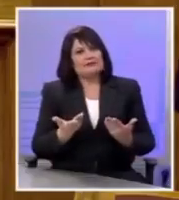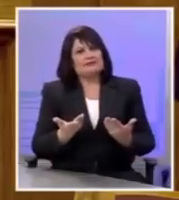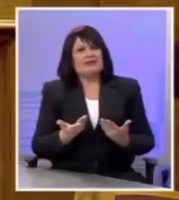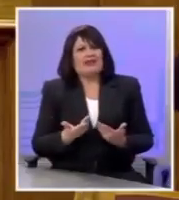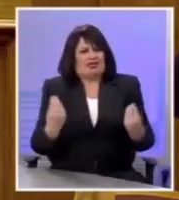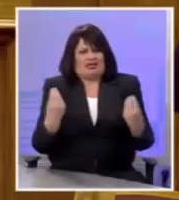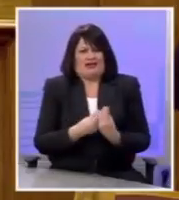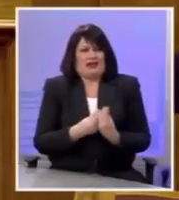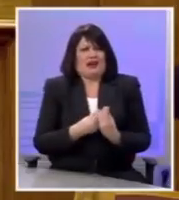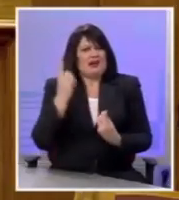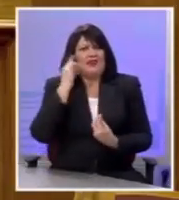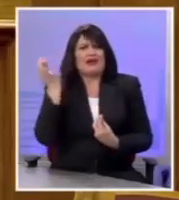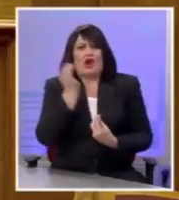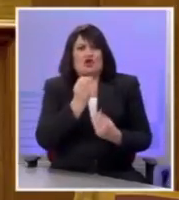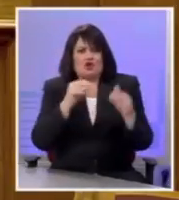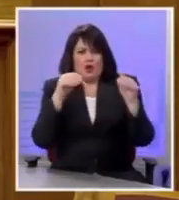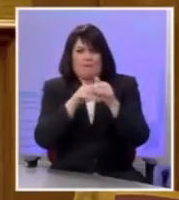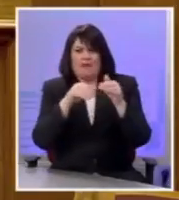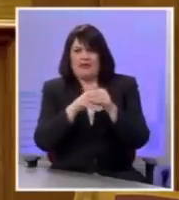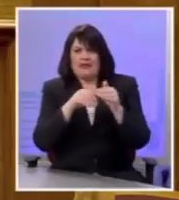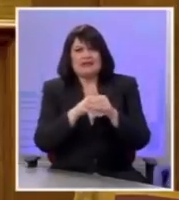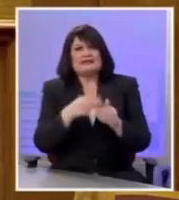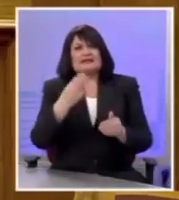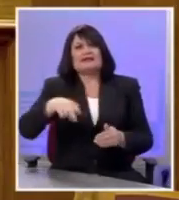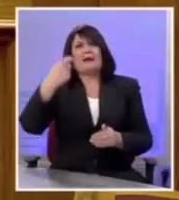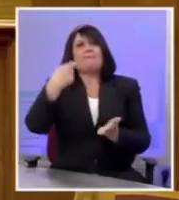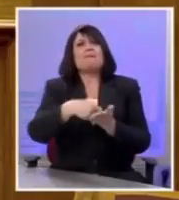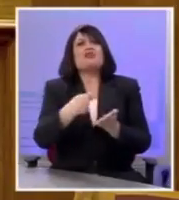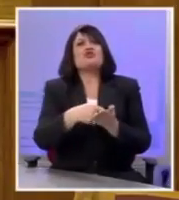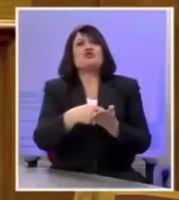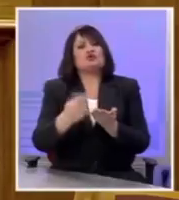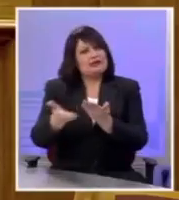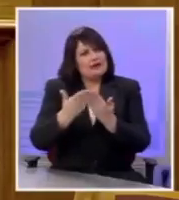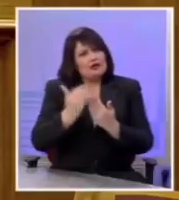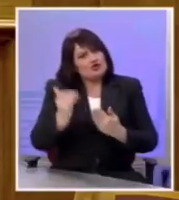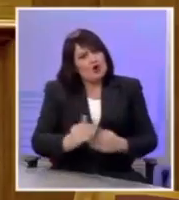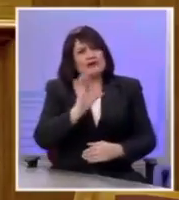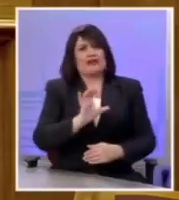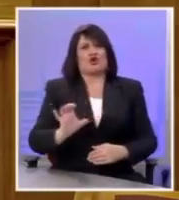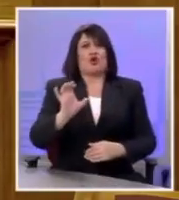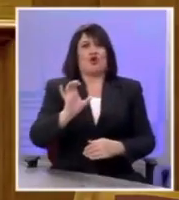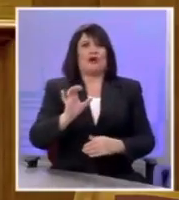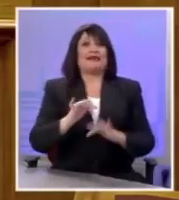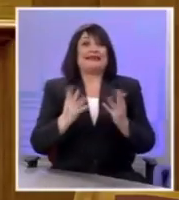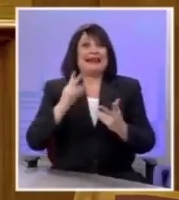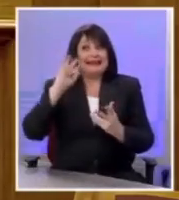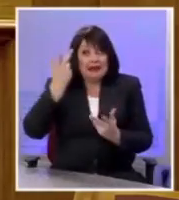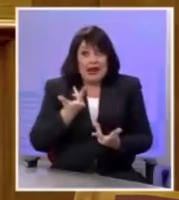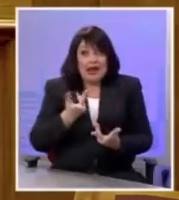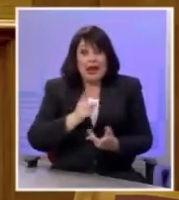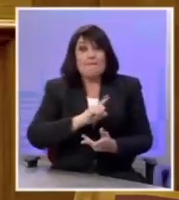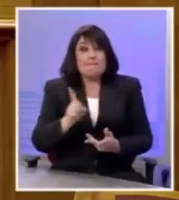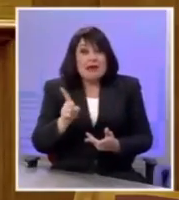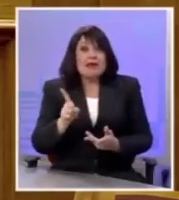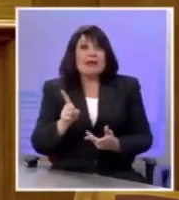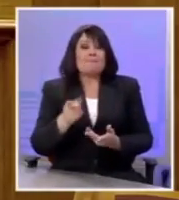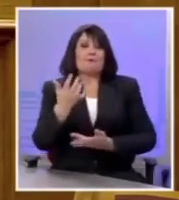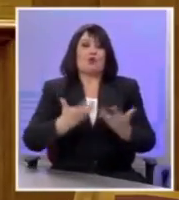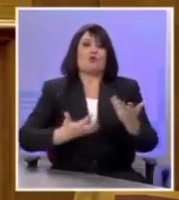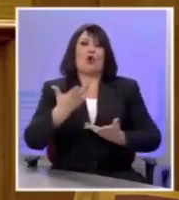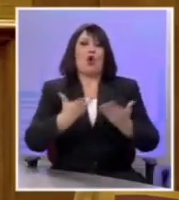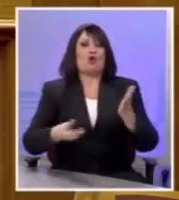μην επενδύουν και να μην αυξάνουν τους μισθούς για να βοηθήσουν τις χώρες του Νότου. Είναι τρέλα να μην έχεις ένα μεγάλο